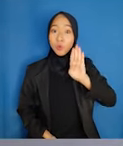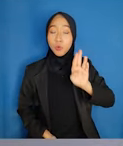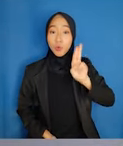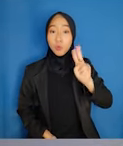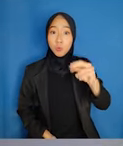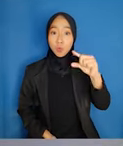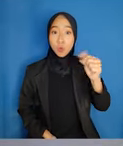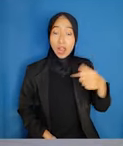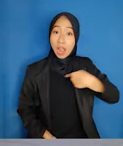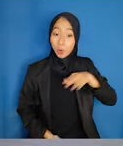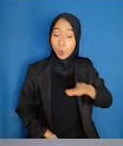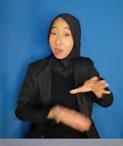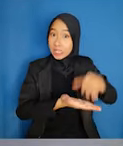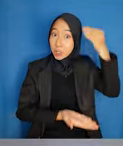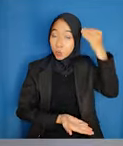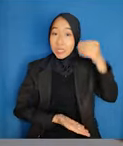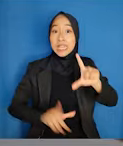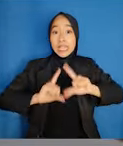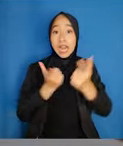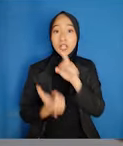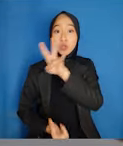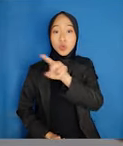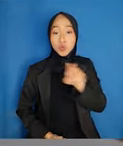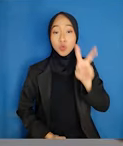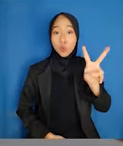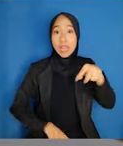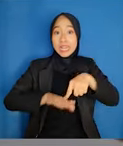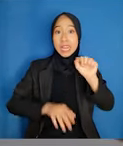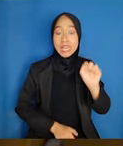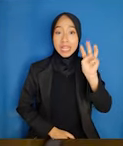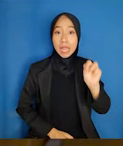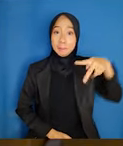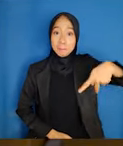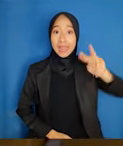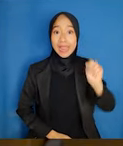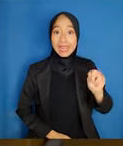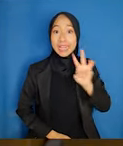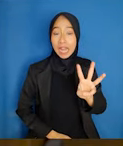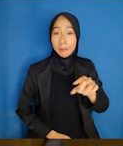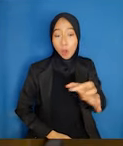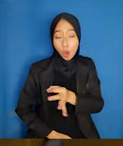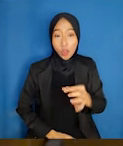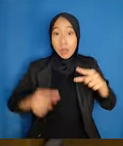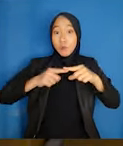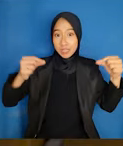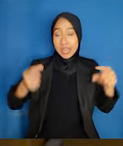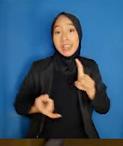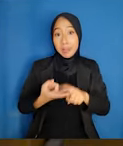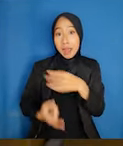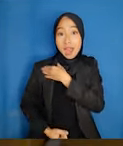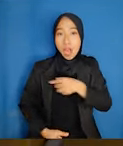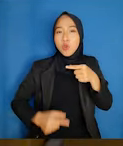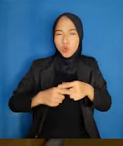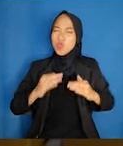Namaku Bunga. Aku siswi kelas 72 di SMP N6 Kota Bukit Tinggi. Teman-teman dan guru sangat membantuku